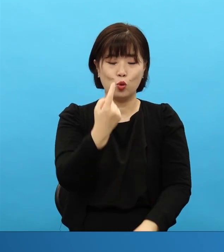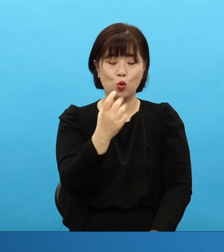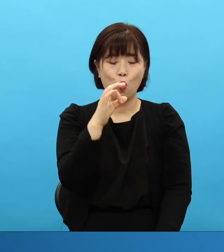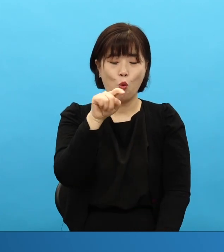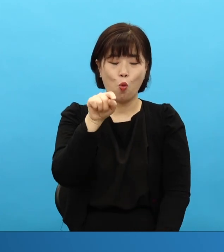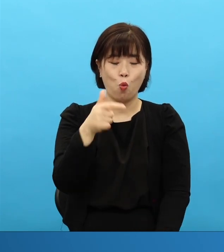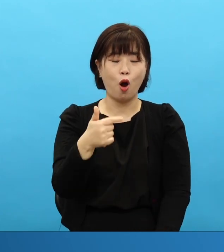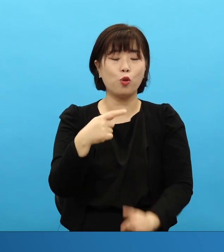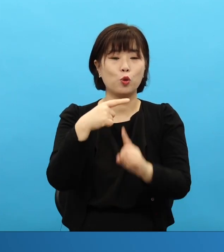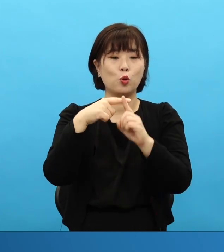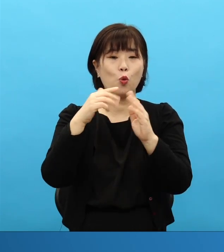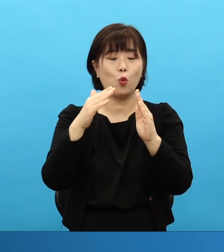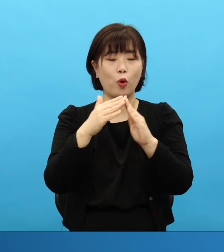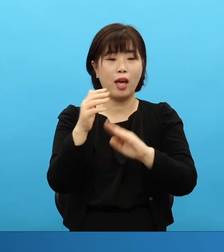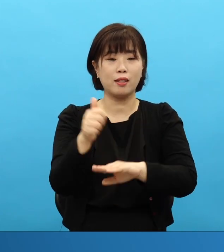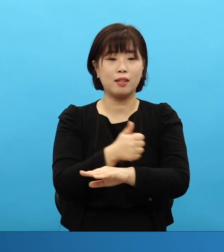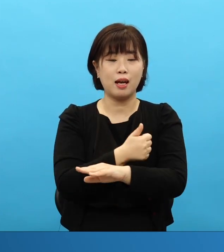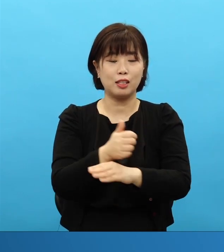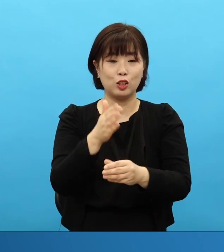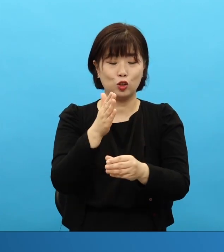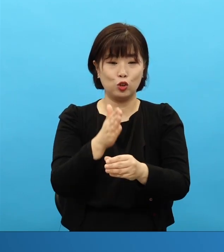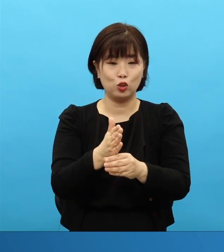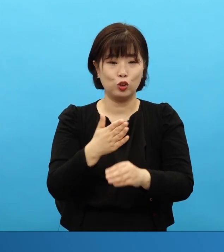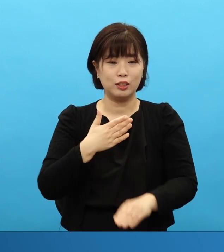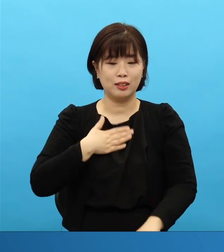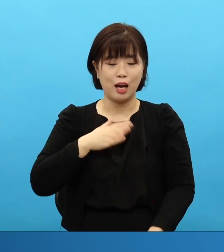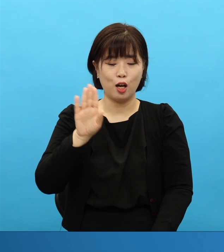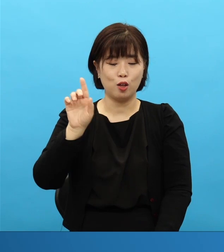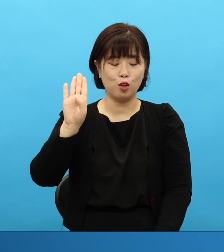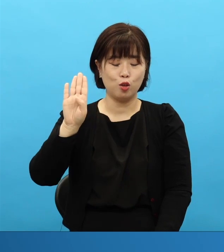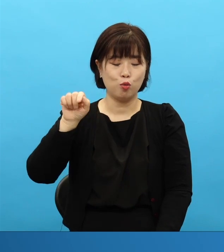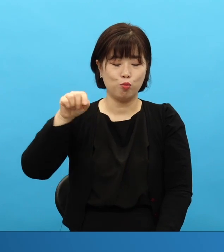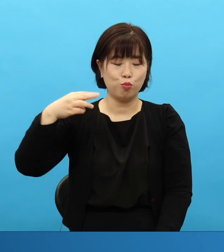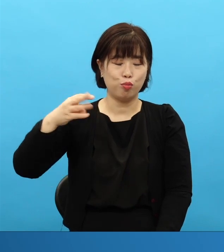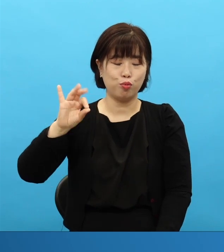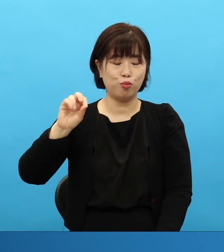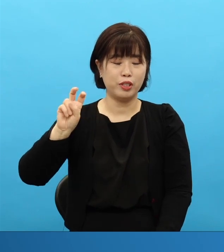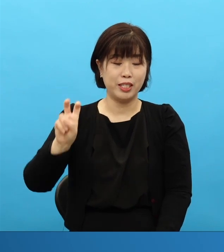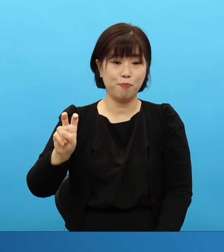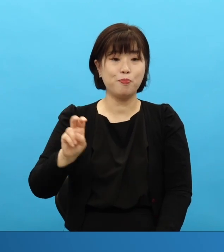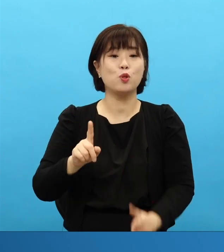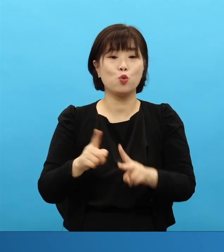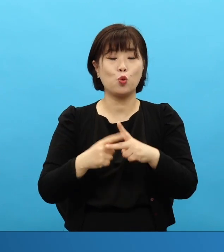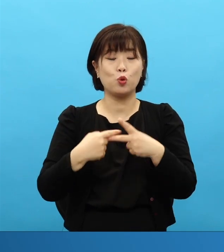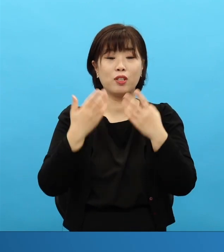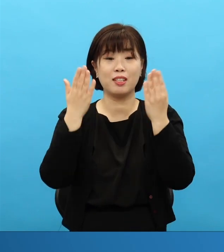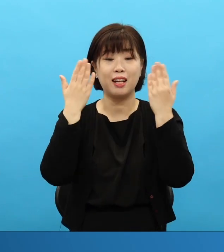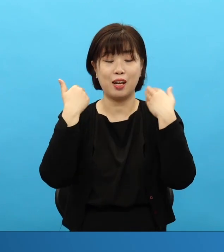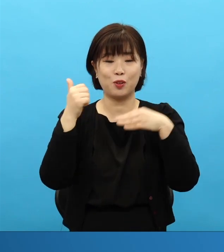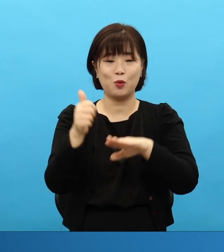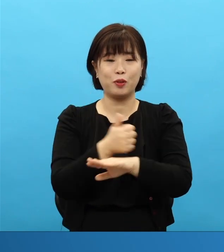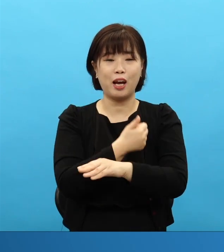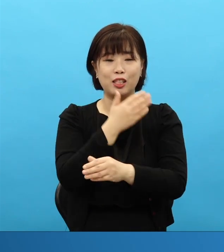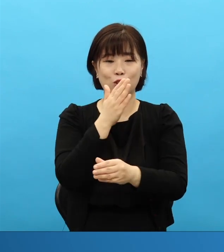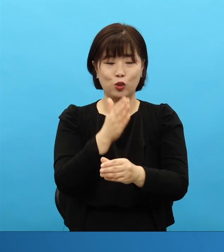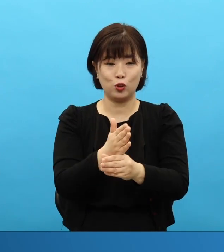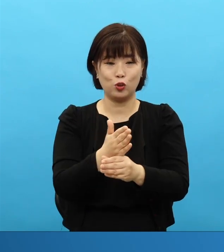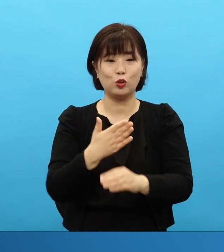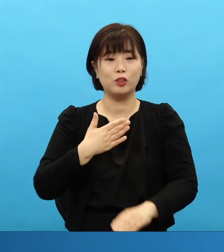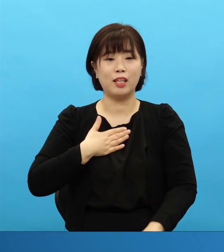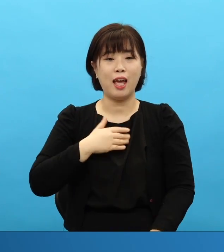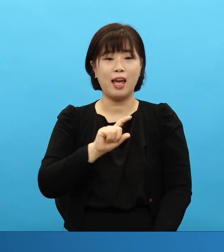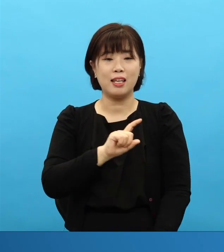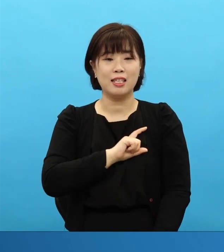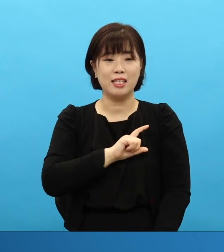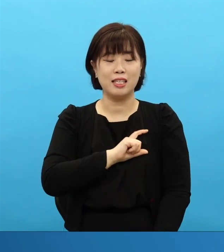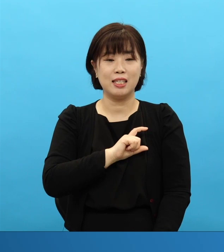있는 부림초등학교 5학년 백소윤 랩런트입니다. Hello, I'm Remnant Paek So-young, attending 5th grade at Borim Elementary School, serving